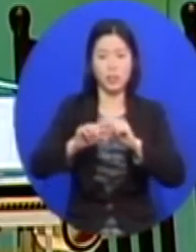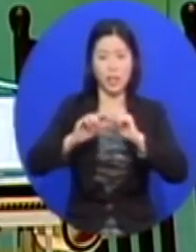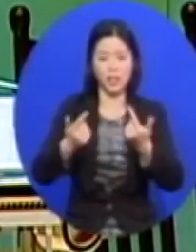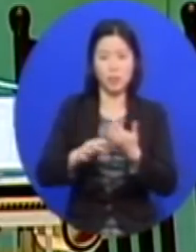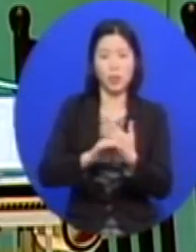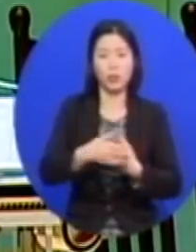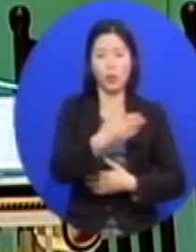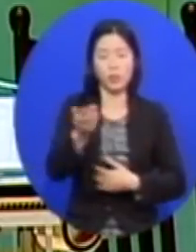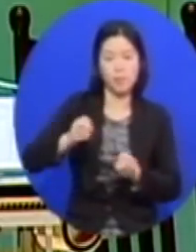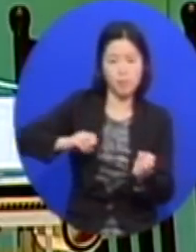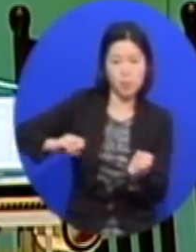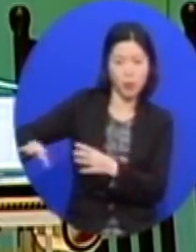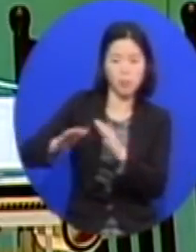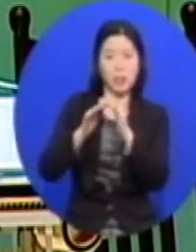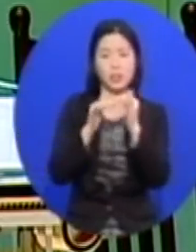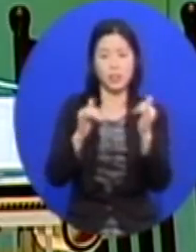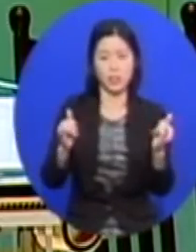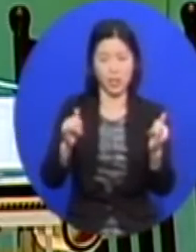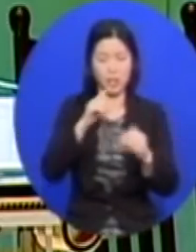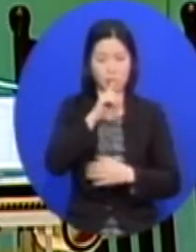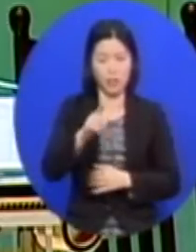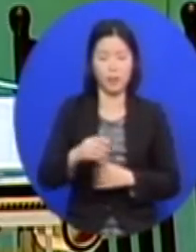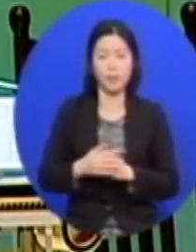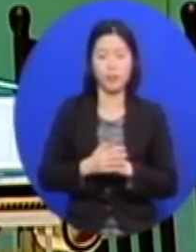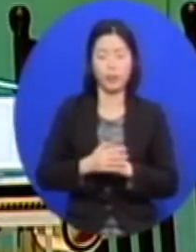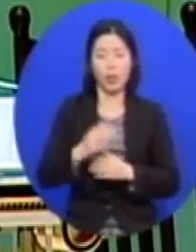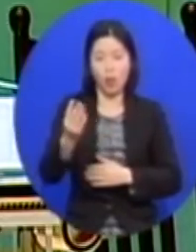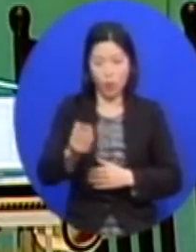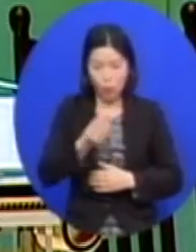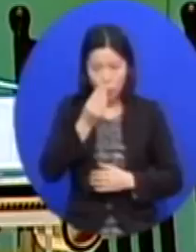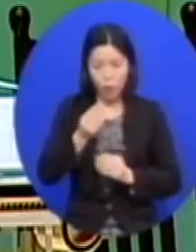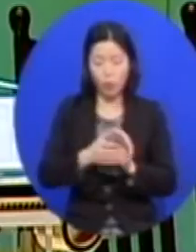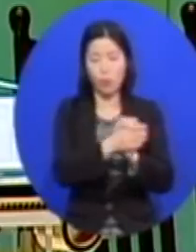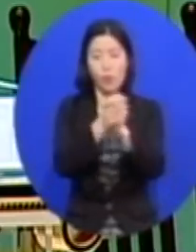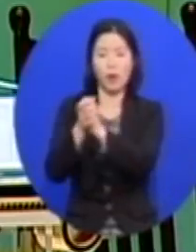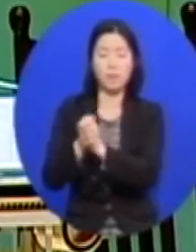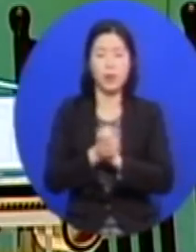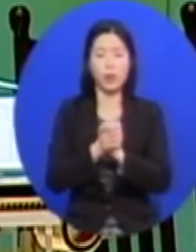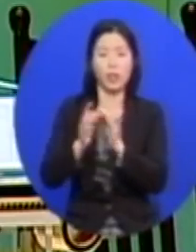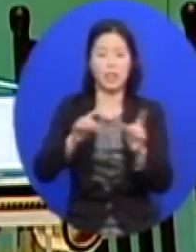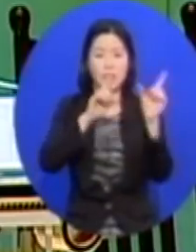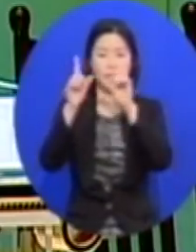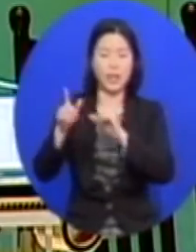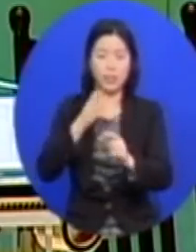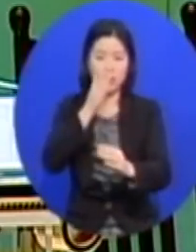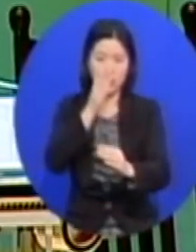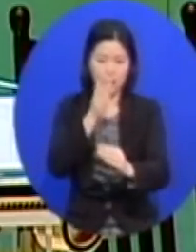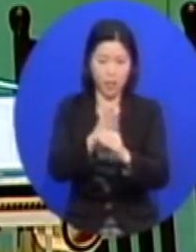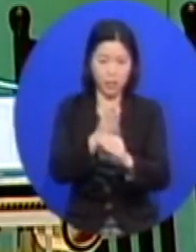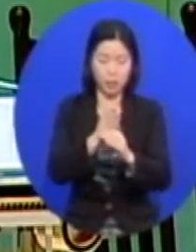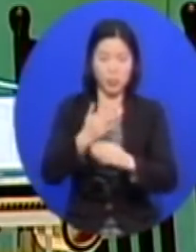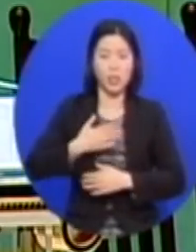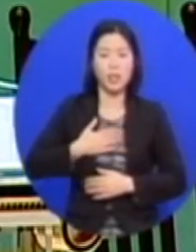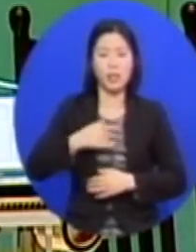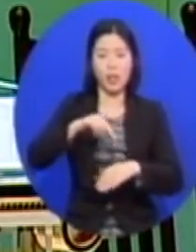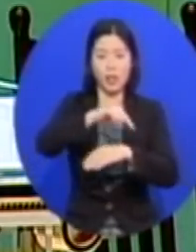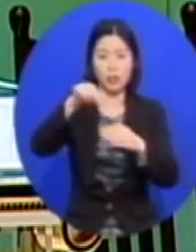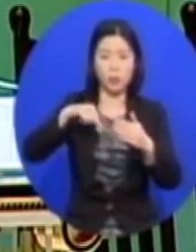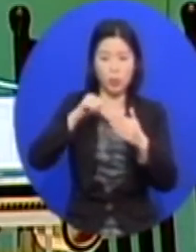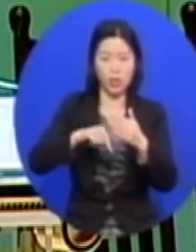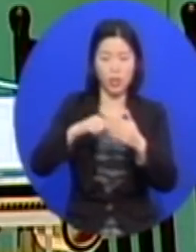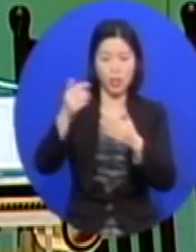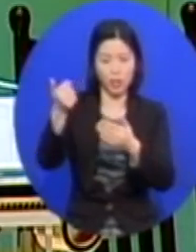자니라 거룩하게 되고 화평한 삶을 사는 핵심이 내 안에 오신 예수님을 아는